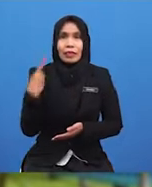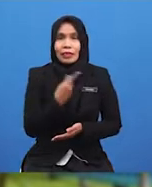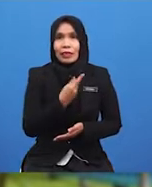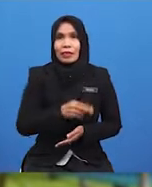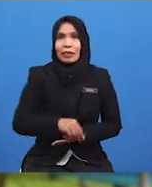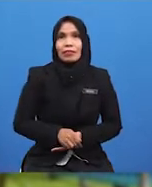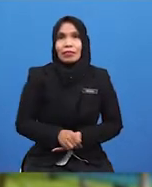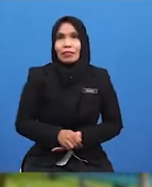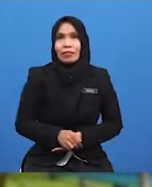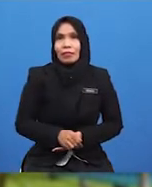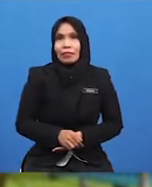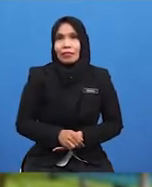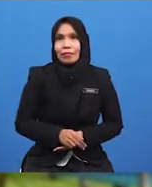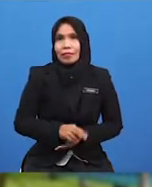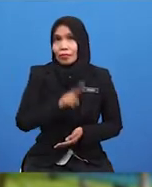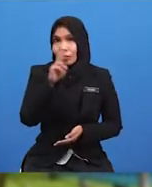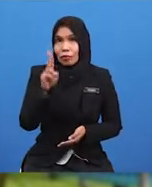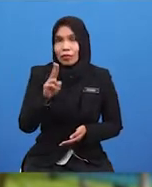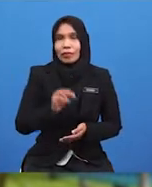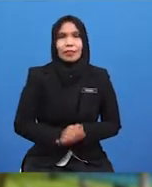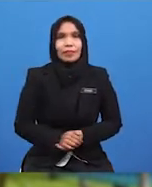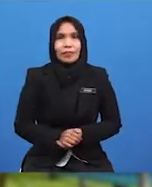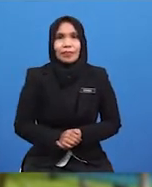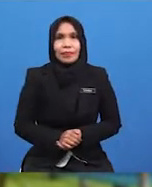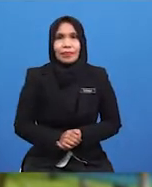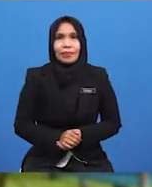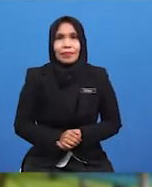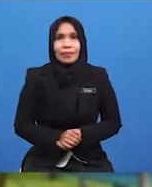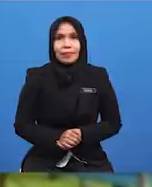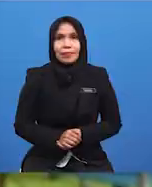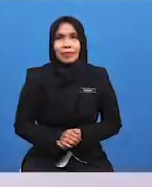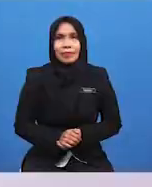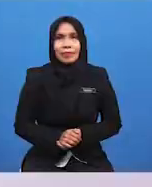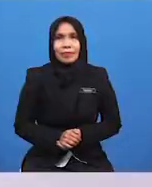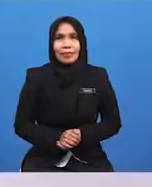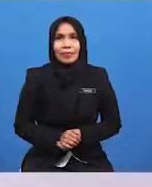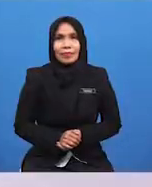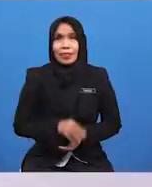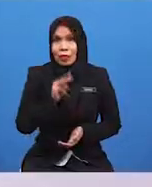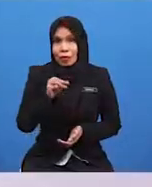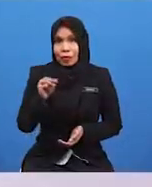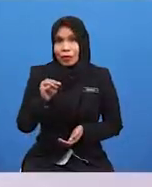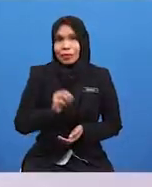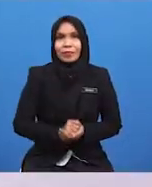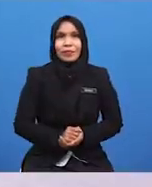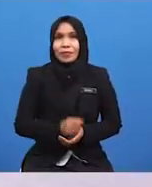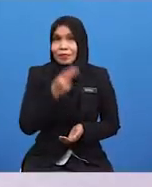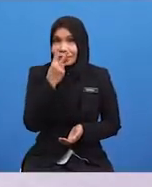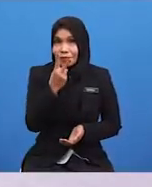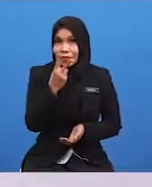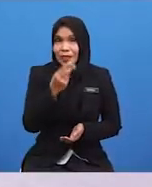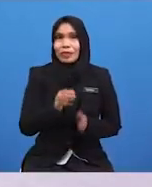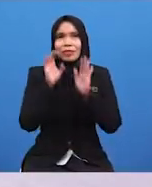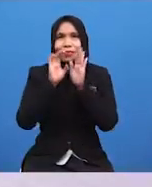kepahaman kita tentang cara menghormati di Hai murid-murid lihat